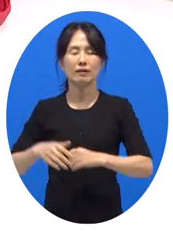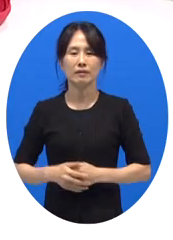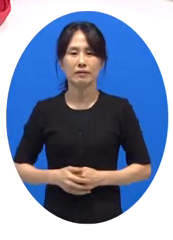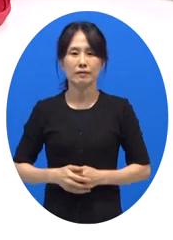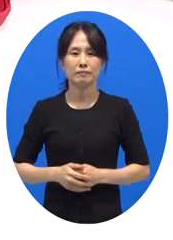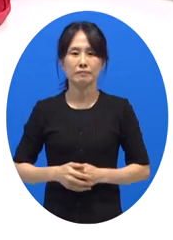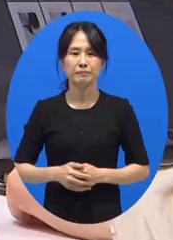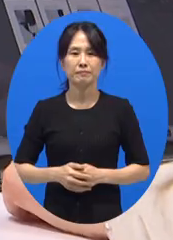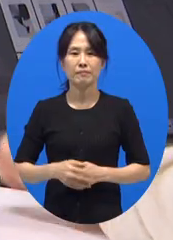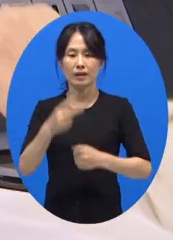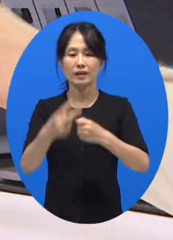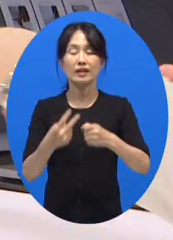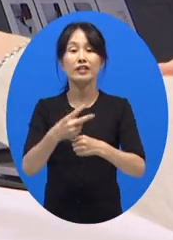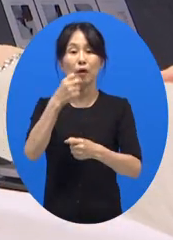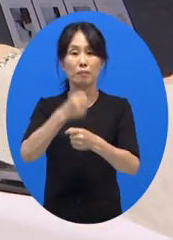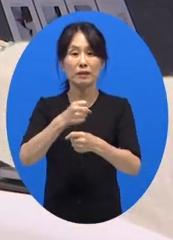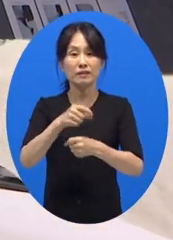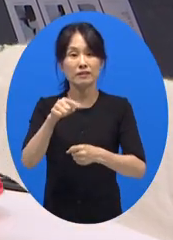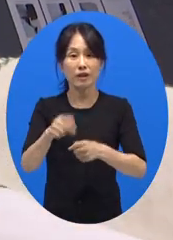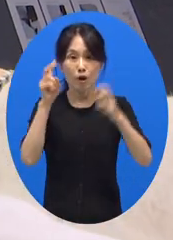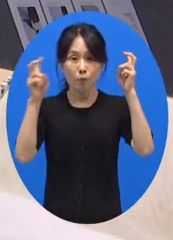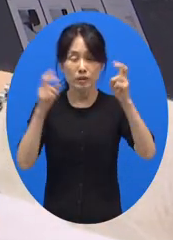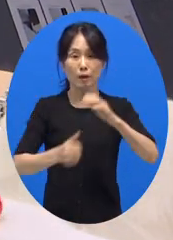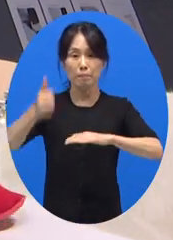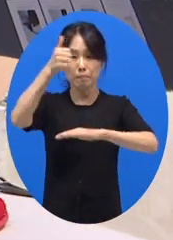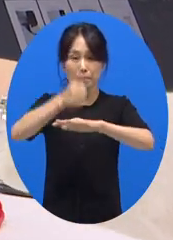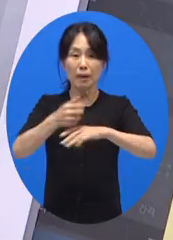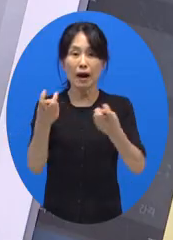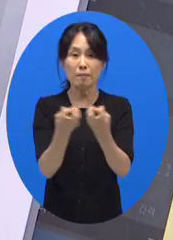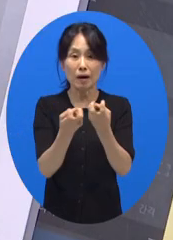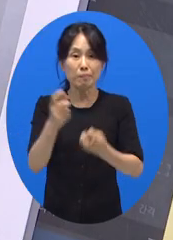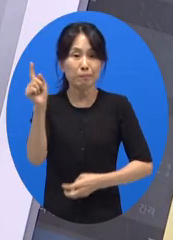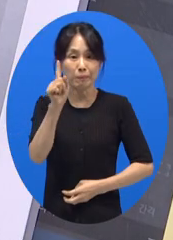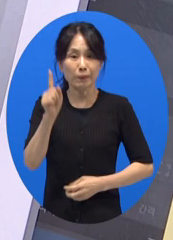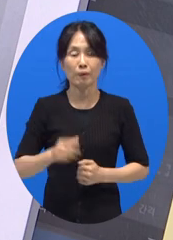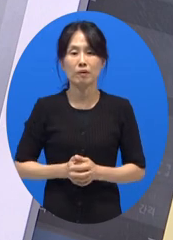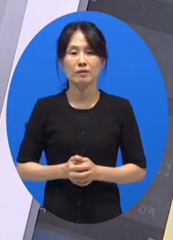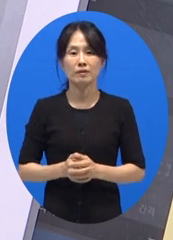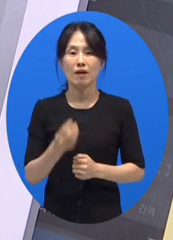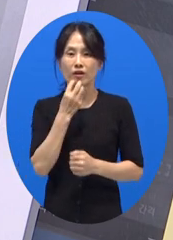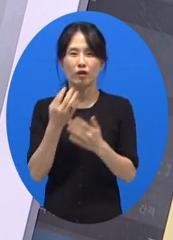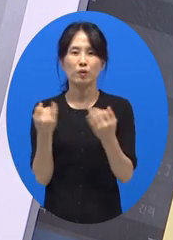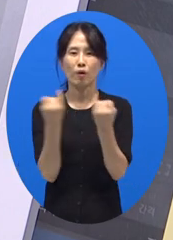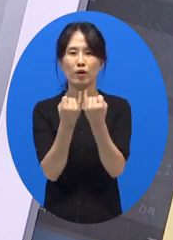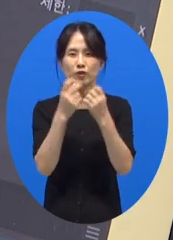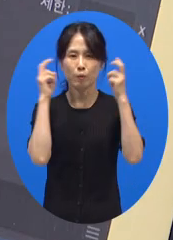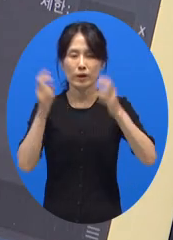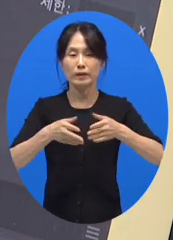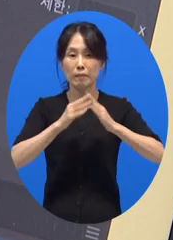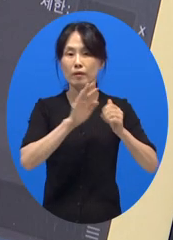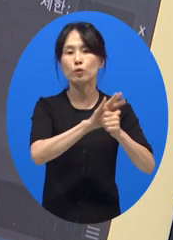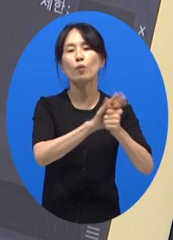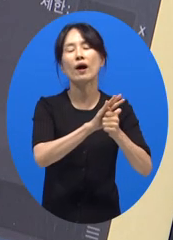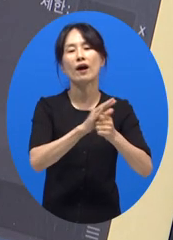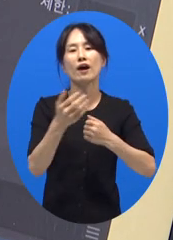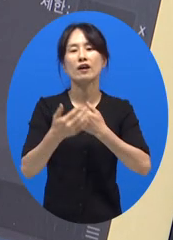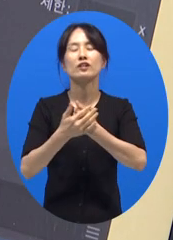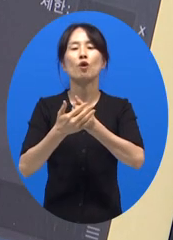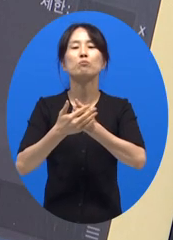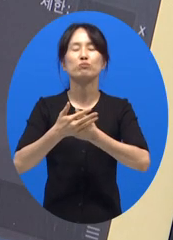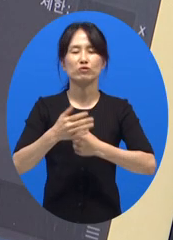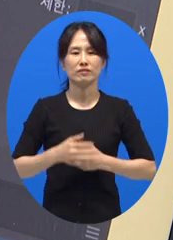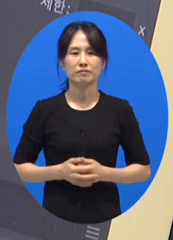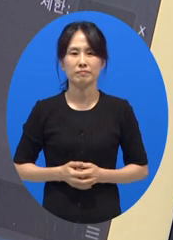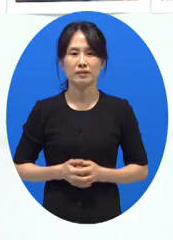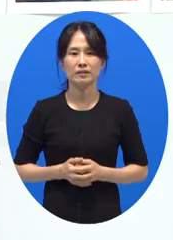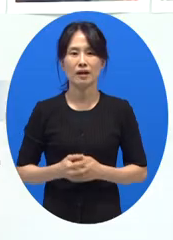두드릴 계획입니다. 2년차를 맞은 스타트업이 이 같은 성과를 낼 수 있었던 건 경기도의 여성 창업 지원이 뒷받침됐기